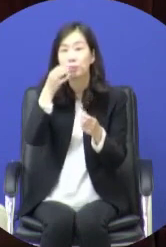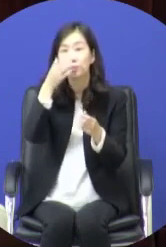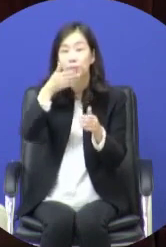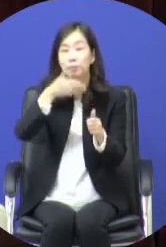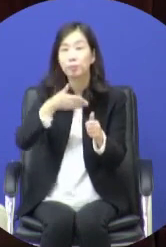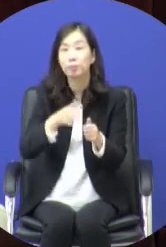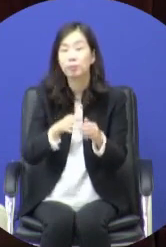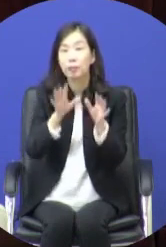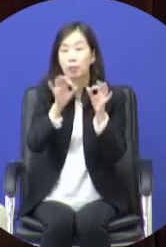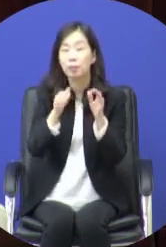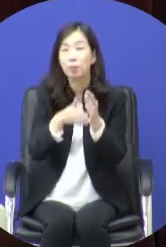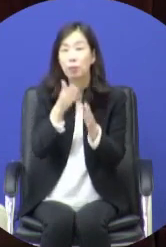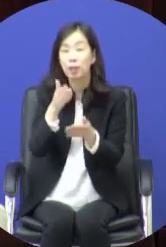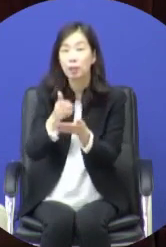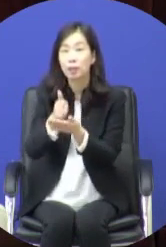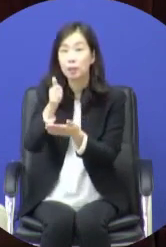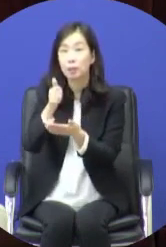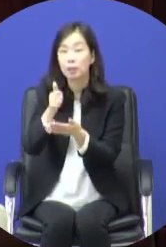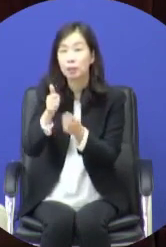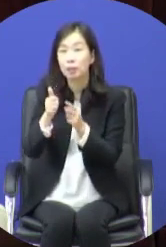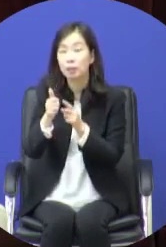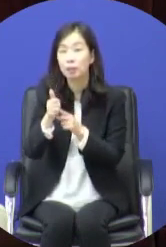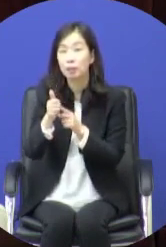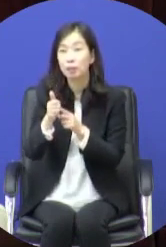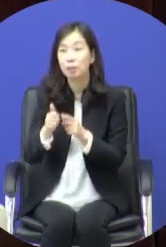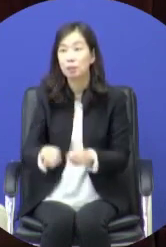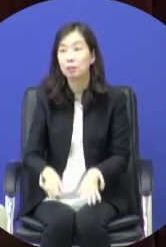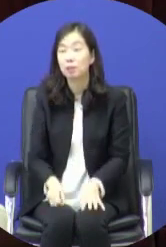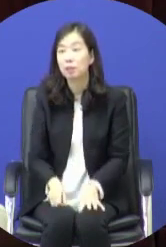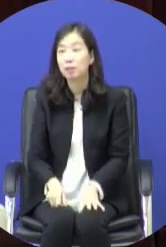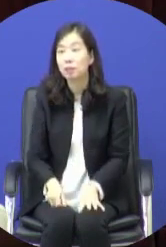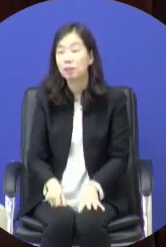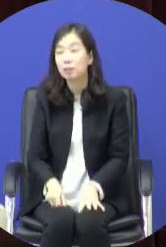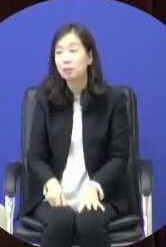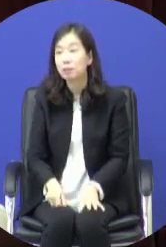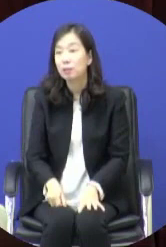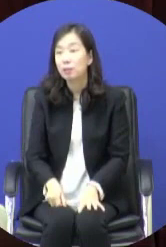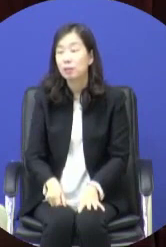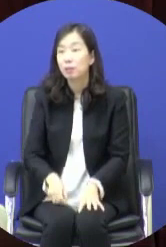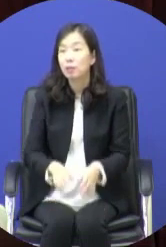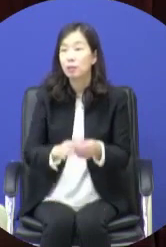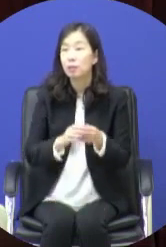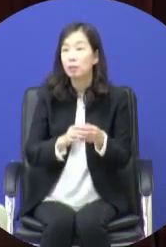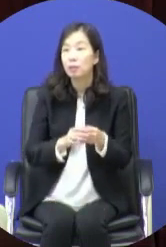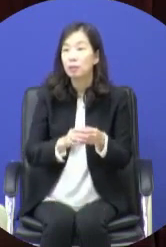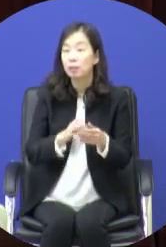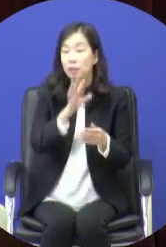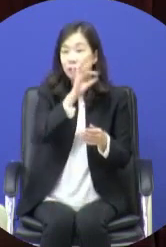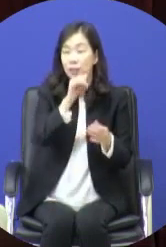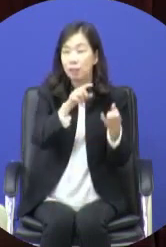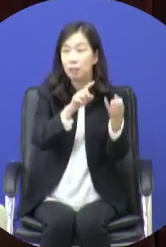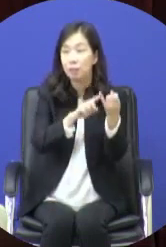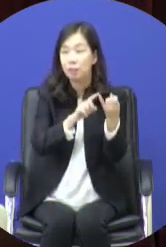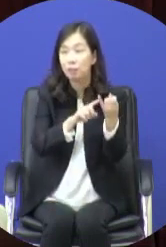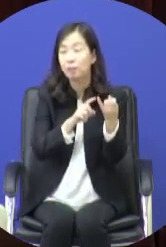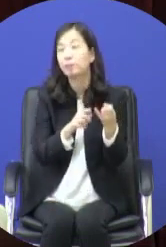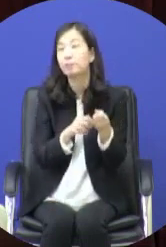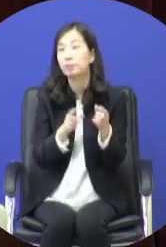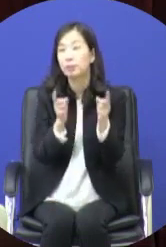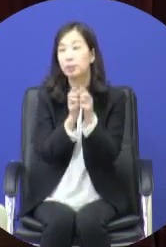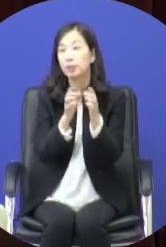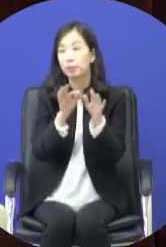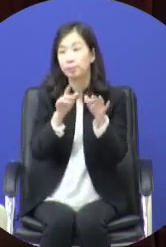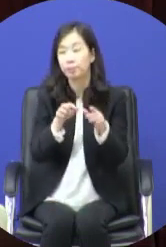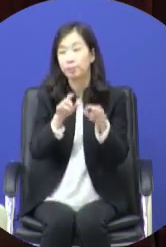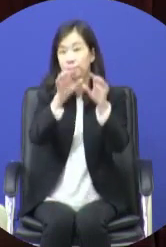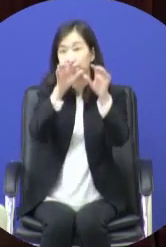자, 김보라 안성시장의, 이거는, 우리 그, 이정은 씨가 페이스북에 본인이 직접 쓴